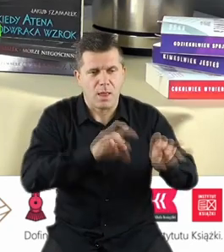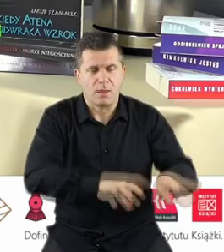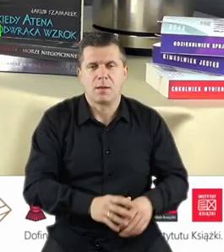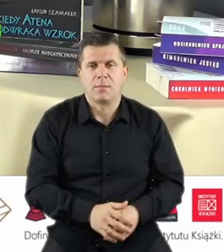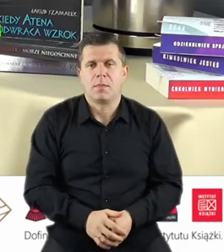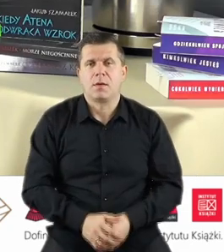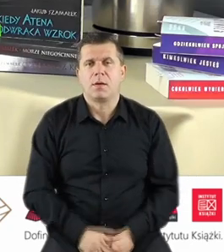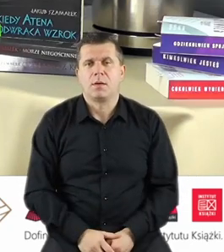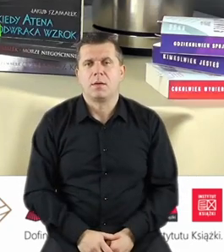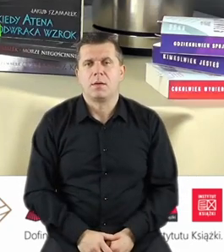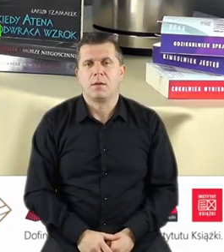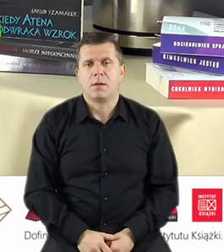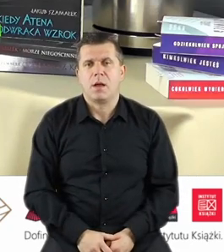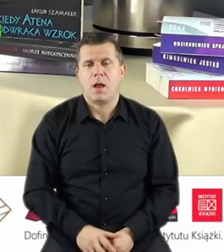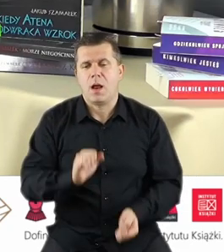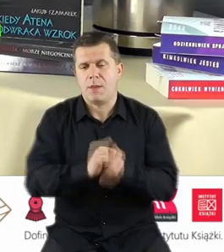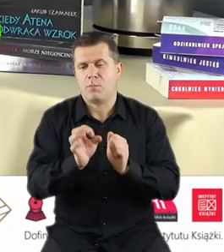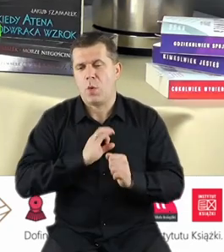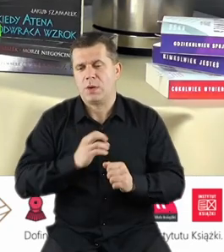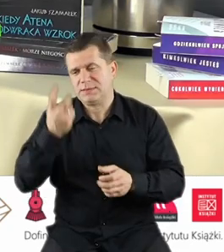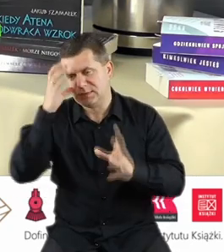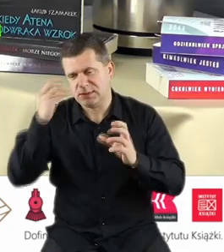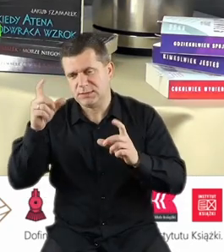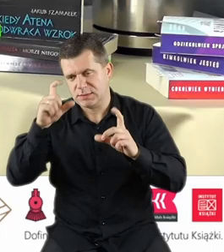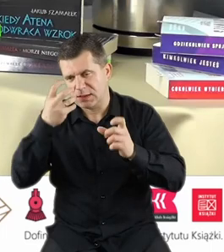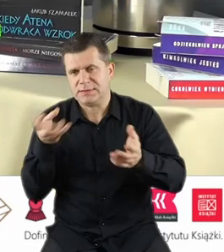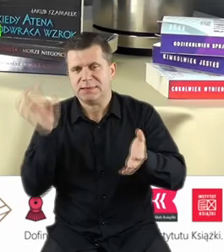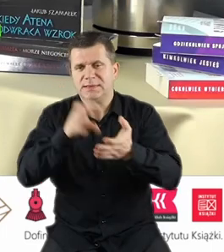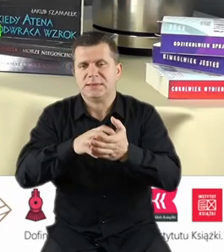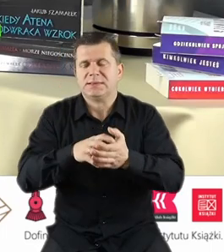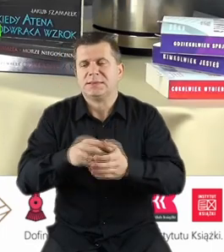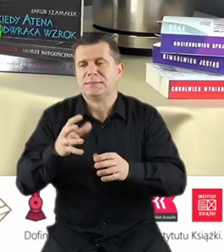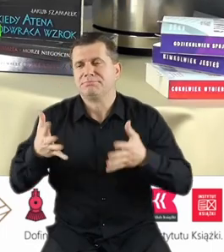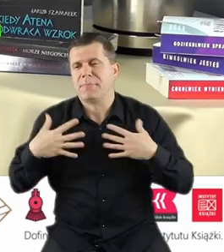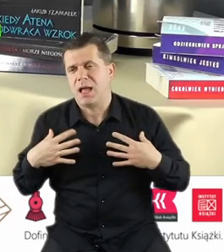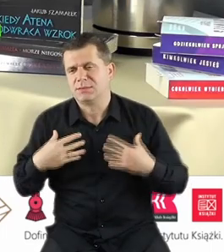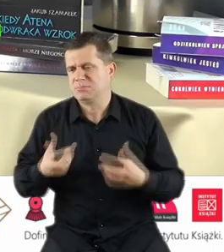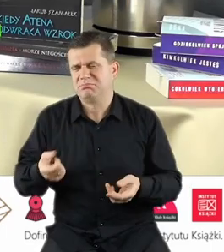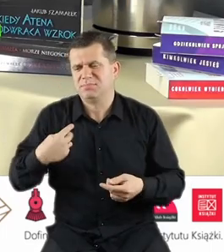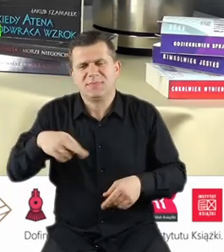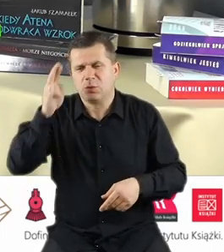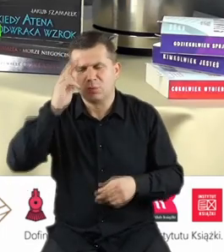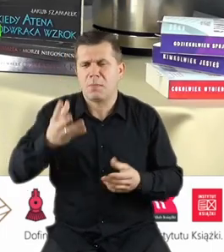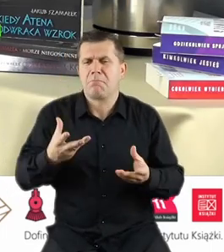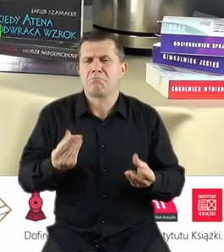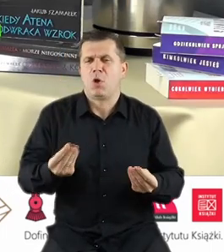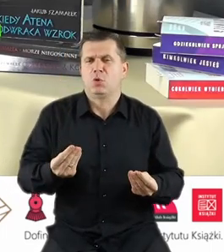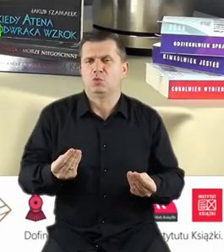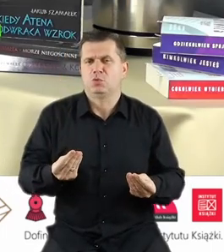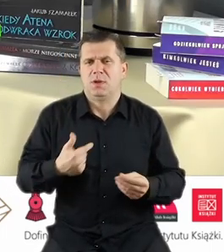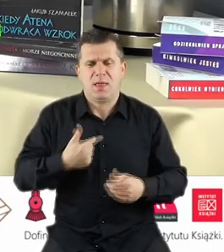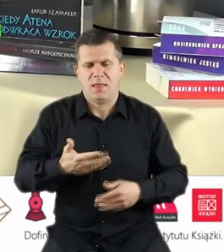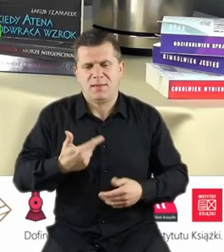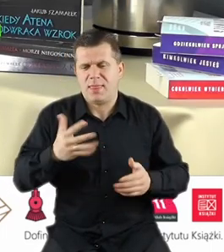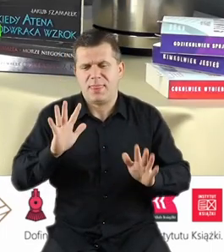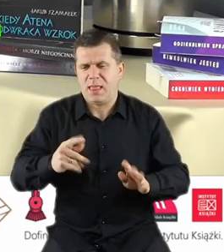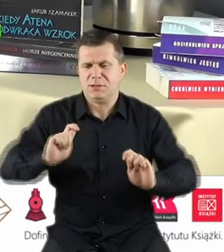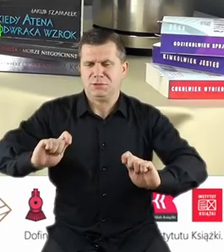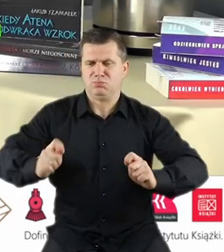mam rzucać moje zdjęcie, że spacer, albo że bułka. Jakby ja nie czuję takiej potrzeby, nie chcę się do tego zmuszać,